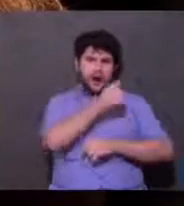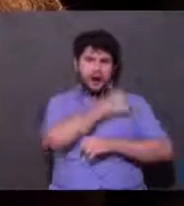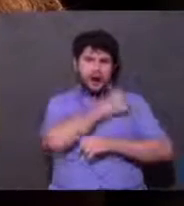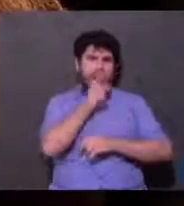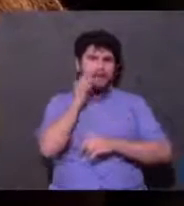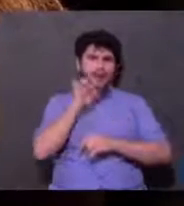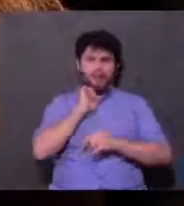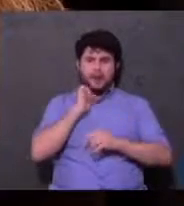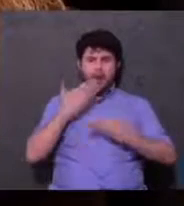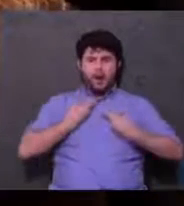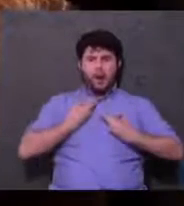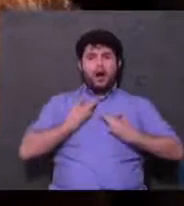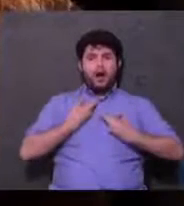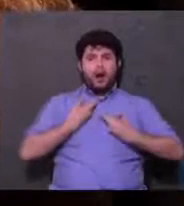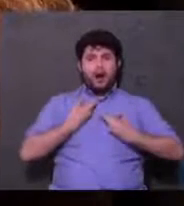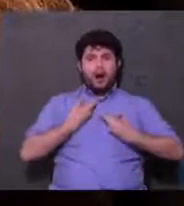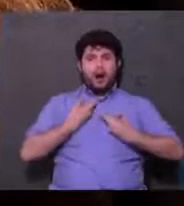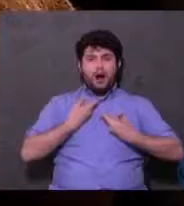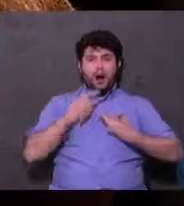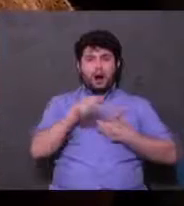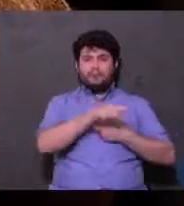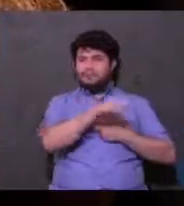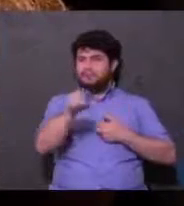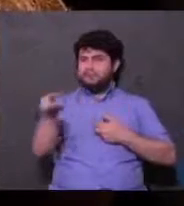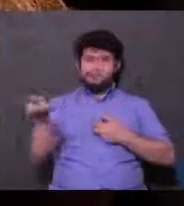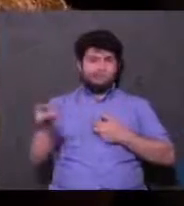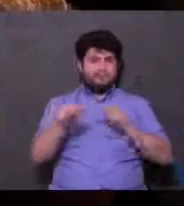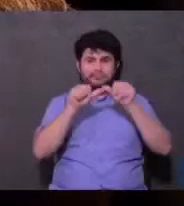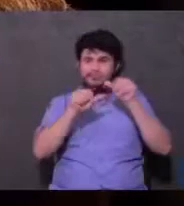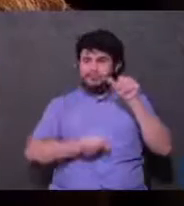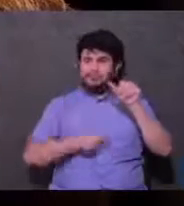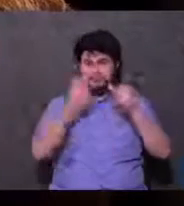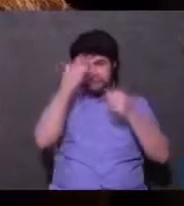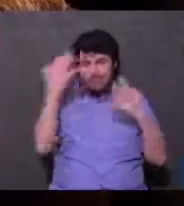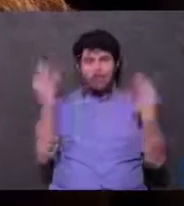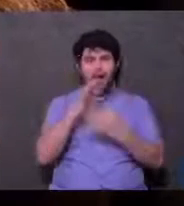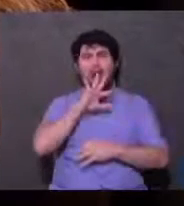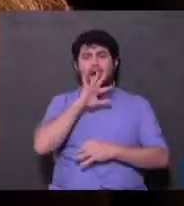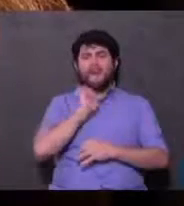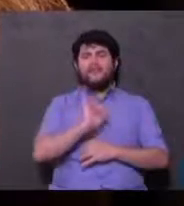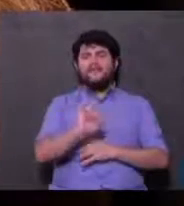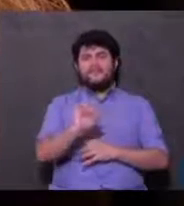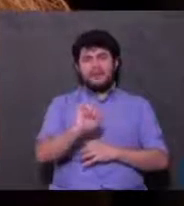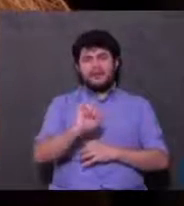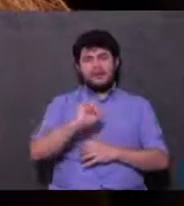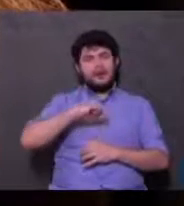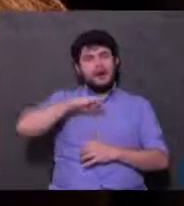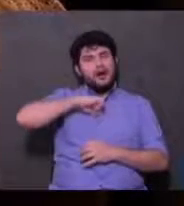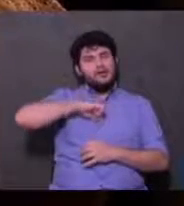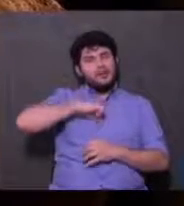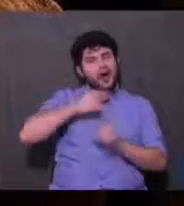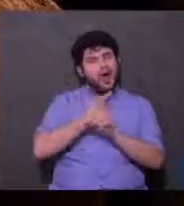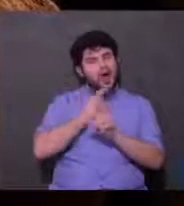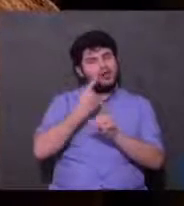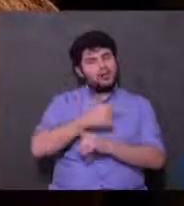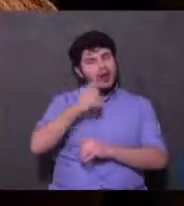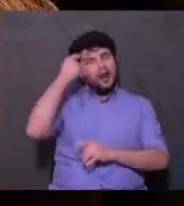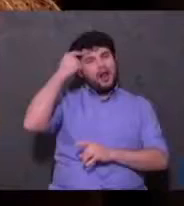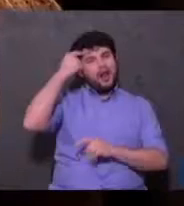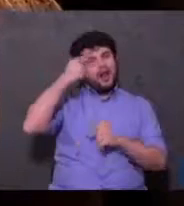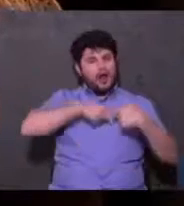im odpowiedział: Czemuście mnie szukali? Czy nie wiedzieliście, że powinienem być w tym, co należy do mego